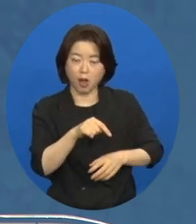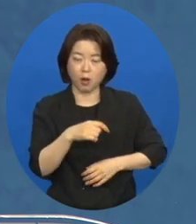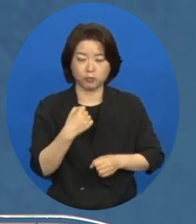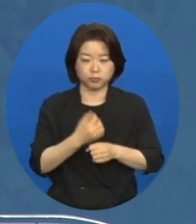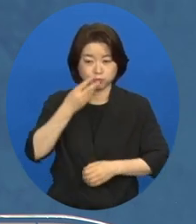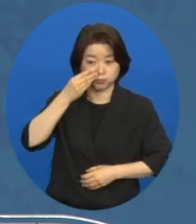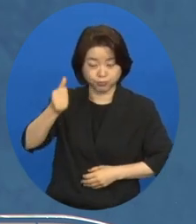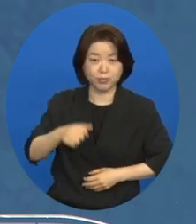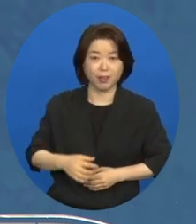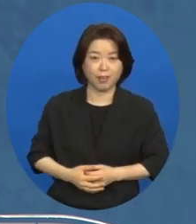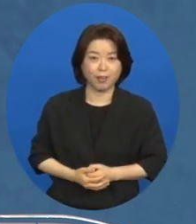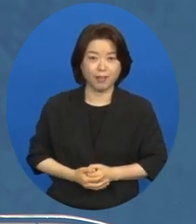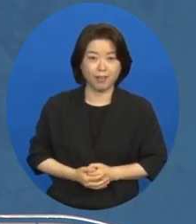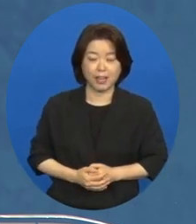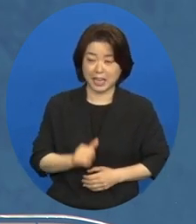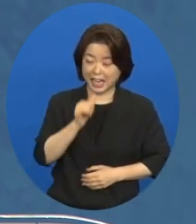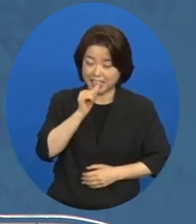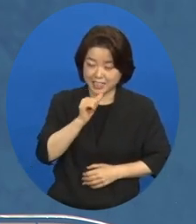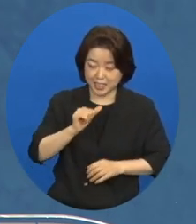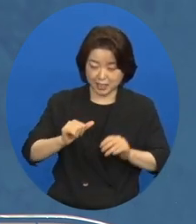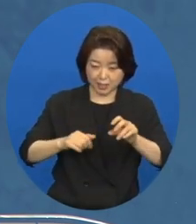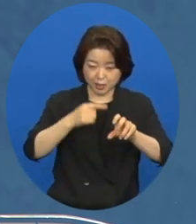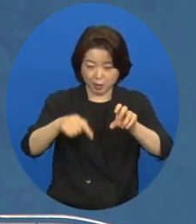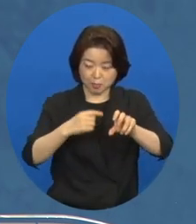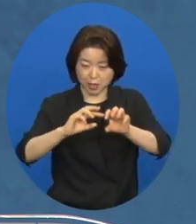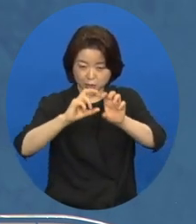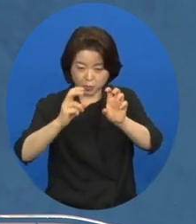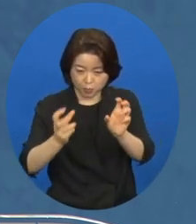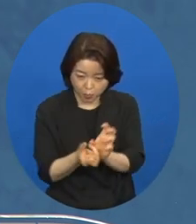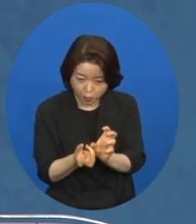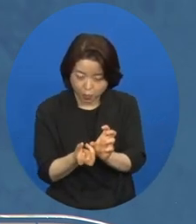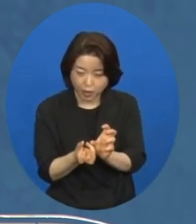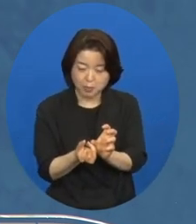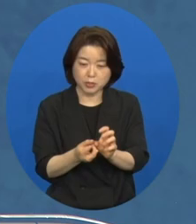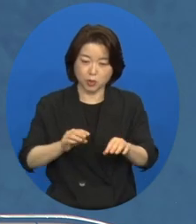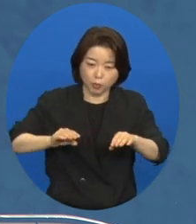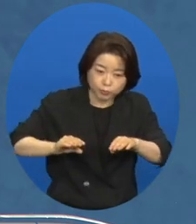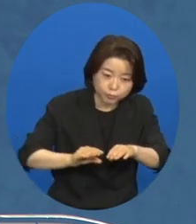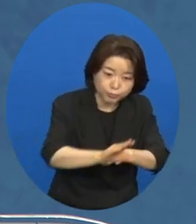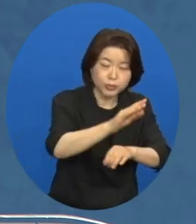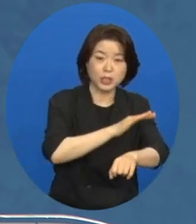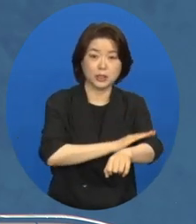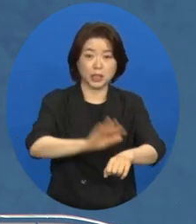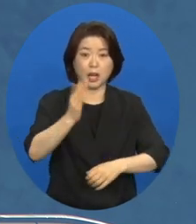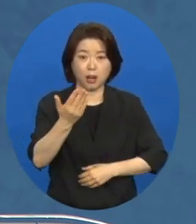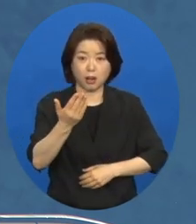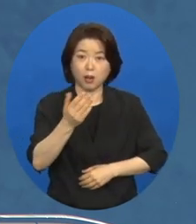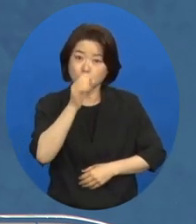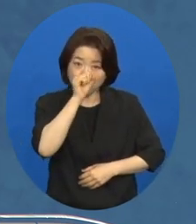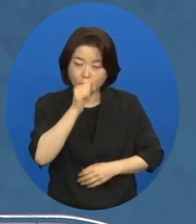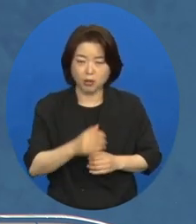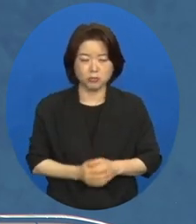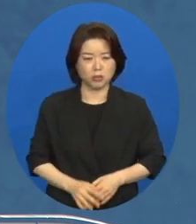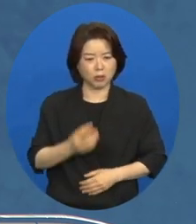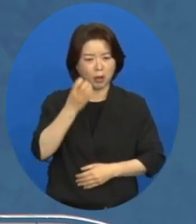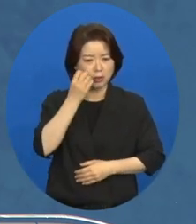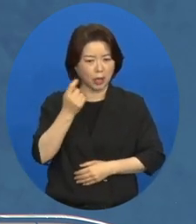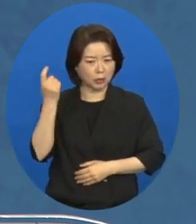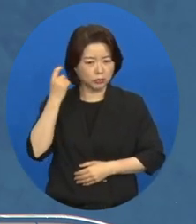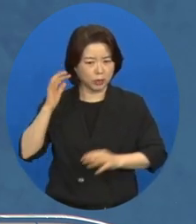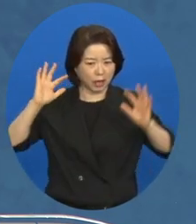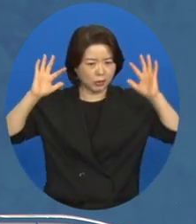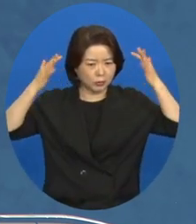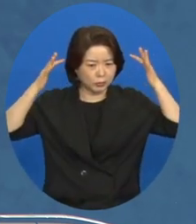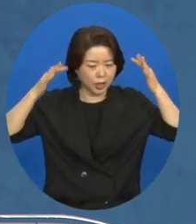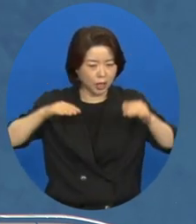근데 이제 체인을 설치를 했으면 잘 차가 가야 되는데 이상하게 소리가 더 요란하고 계속 미끄러지는